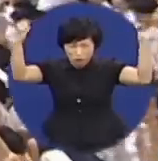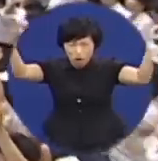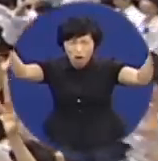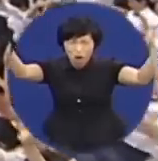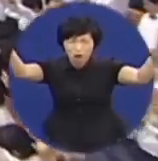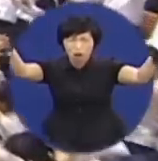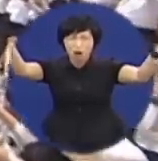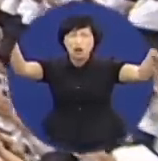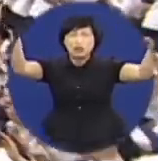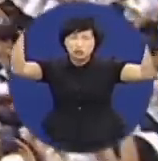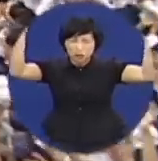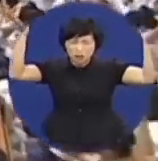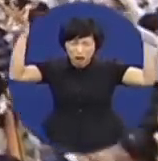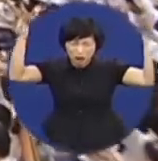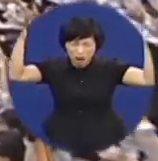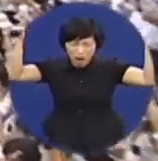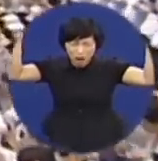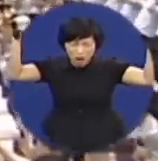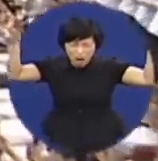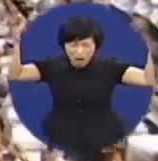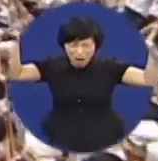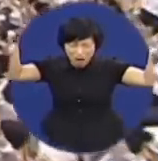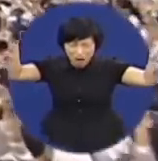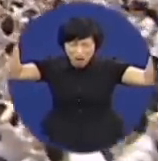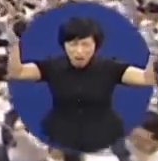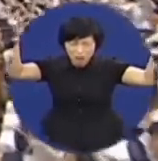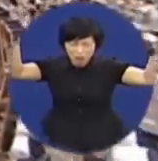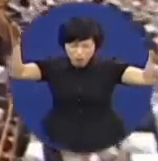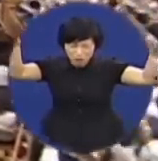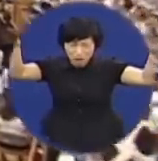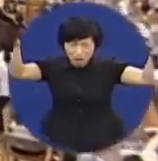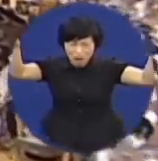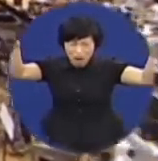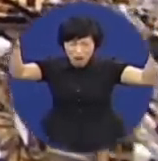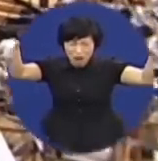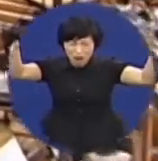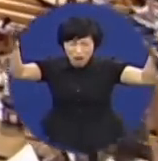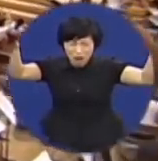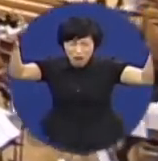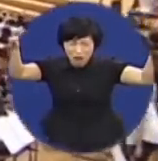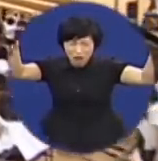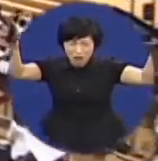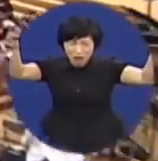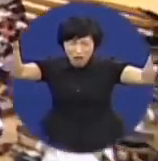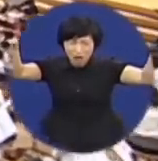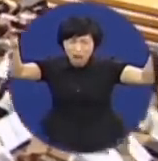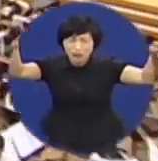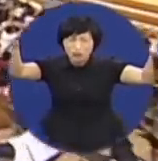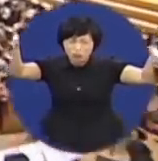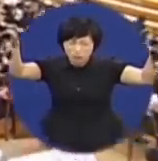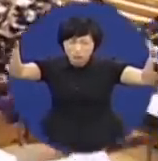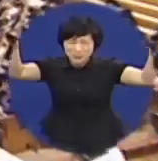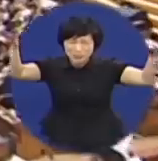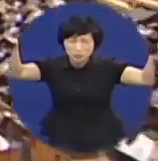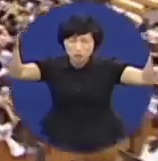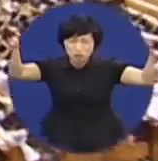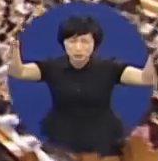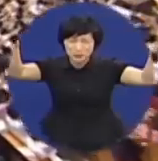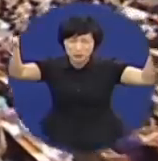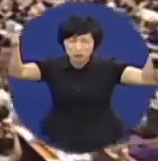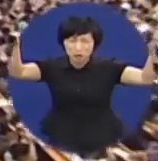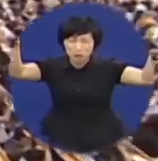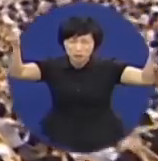働きが現れる時間となりますように、主を参照して祈りましょう。主よ、主よ、主よ。